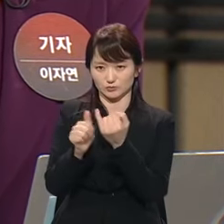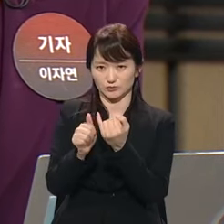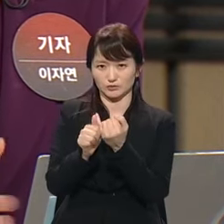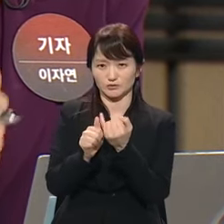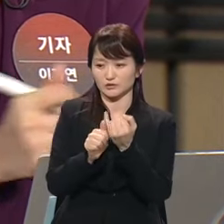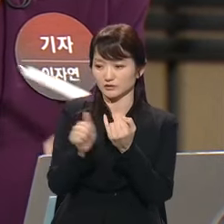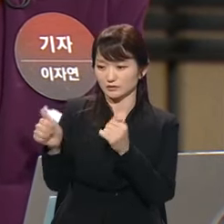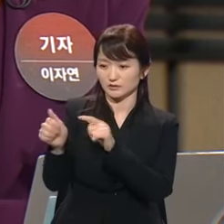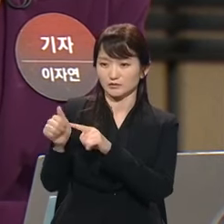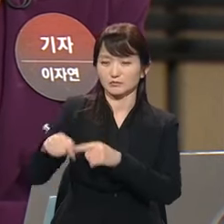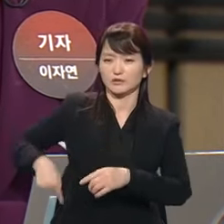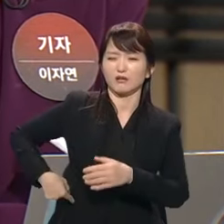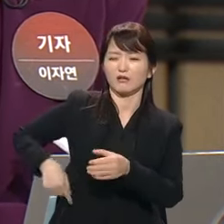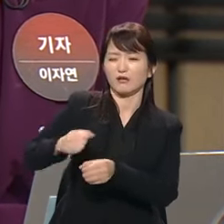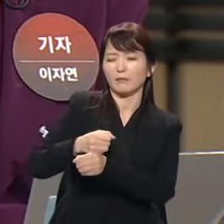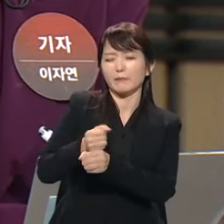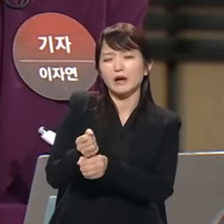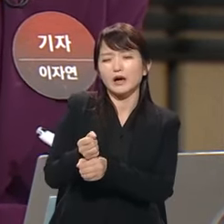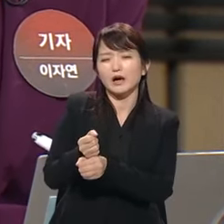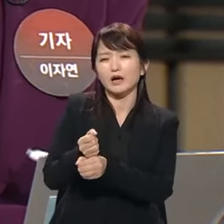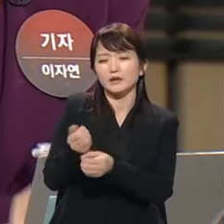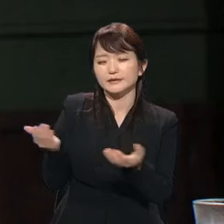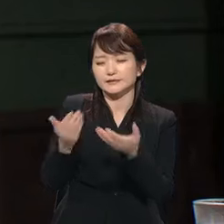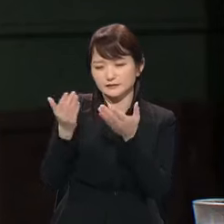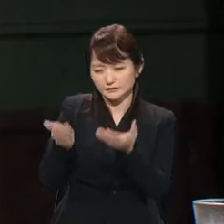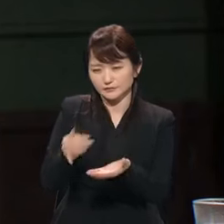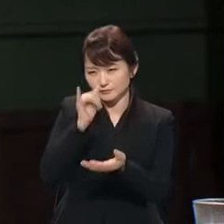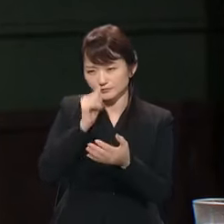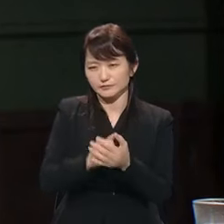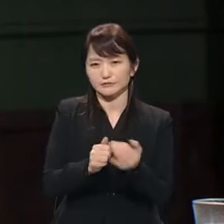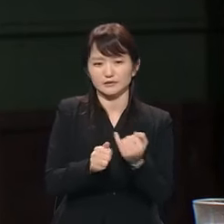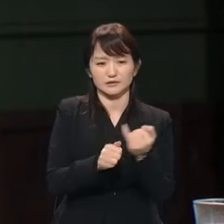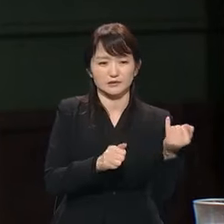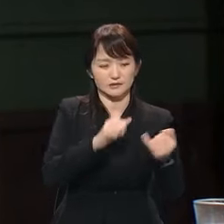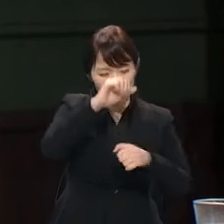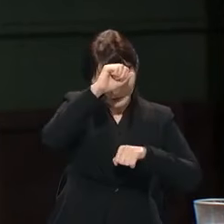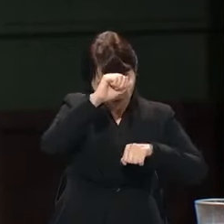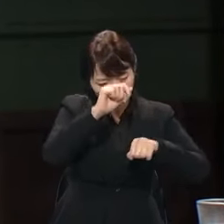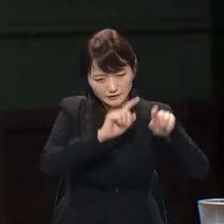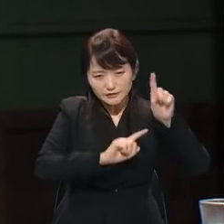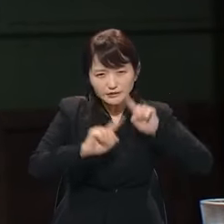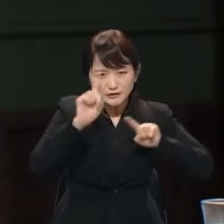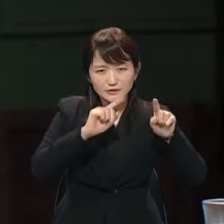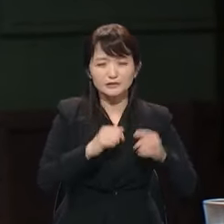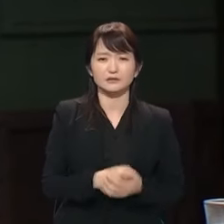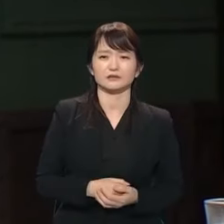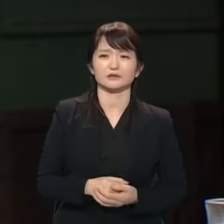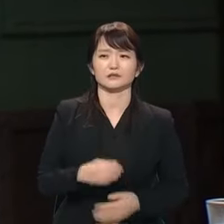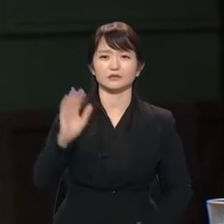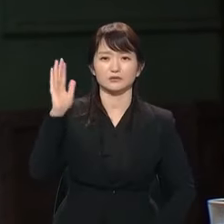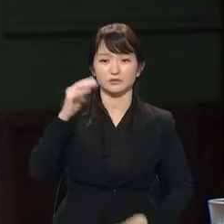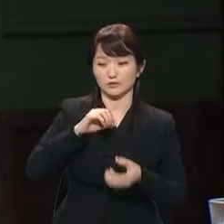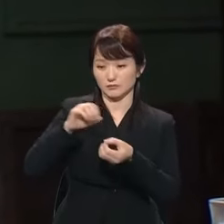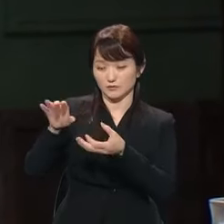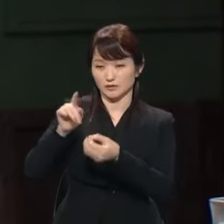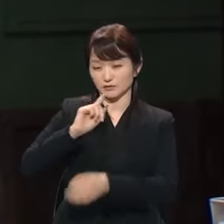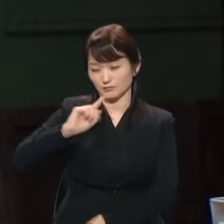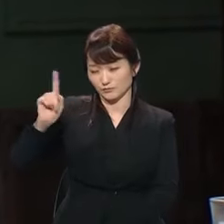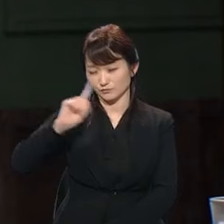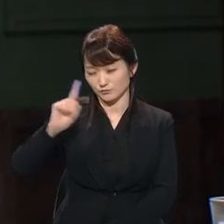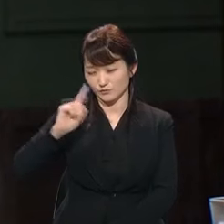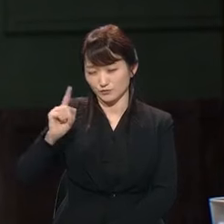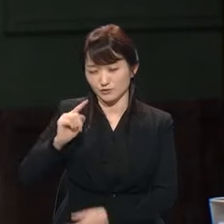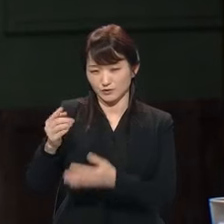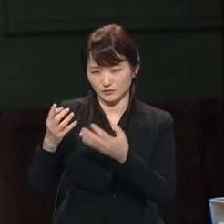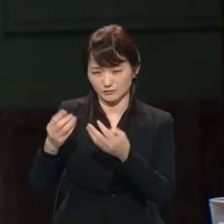남편은 최근에 그 허리 디스크 때문에 휴직을 하고 있고요. 아내도 다리를 다쳐서 이 부부가 요즘 배달 음식을 굉장히 많이 시켜 먹고 있는